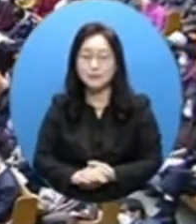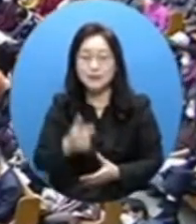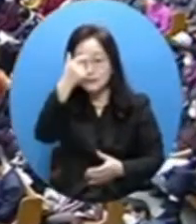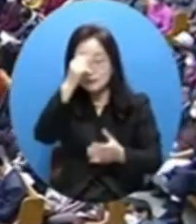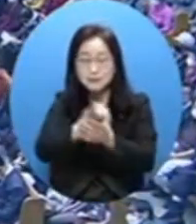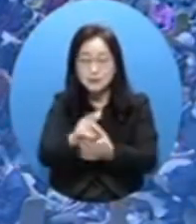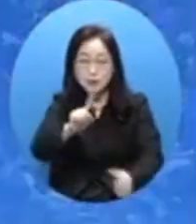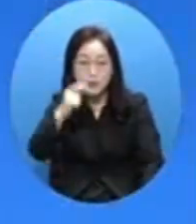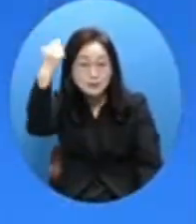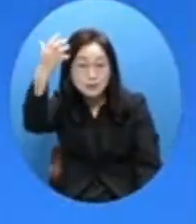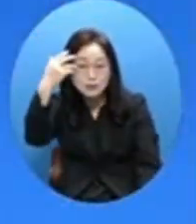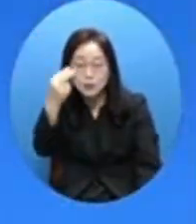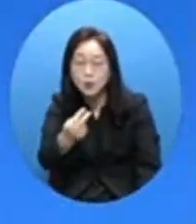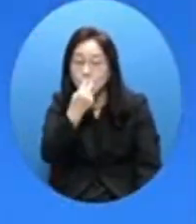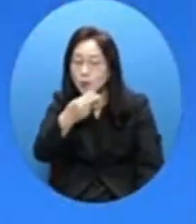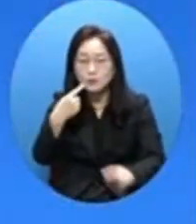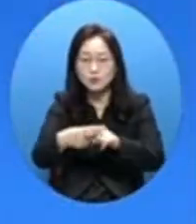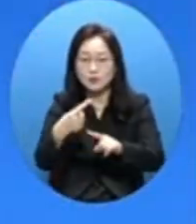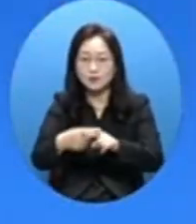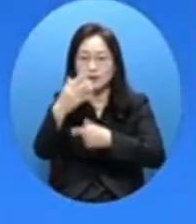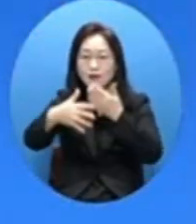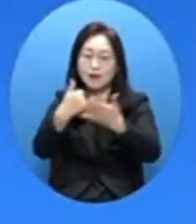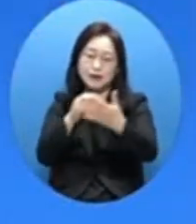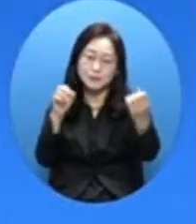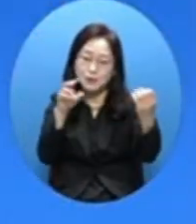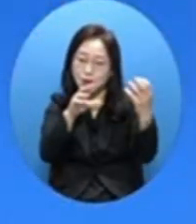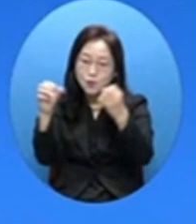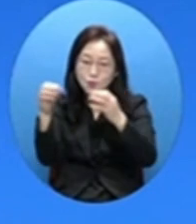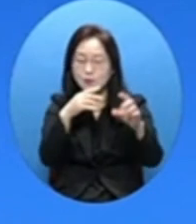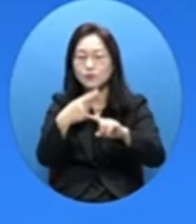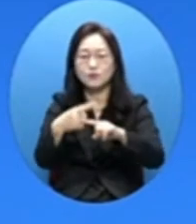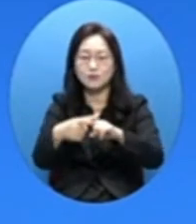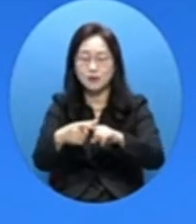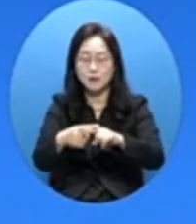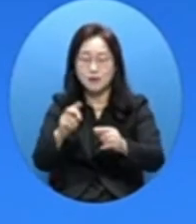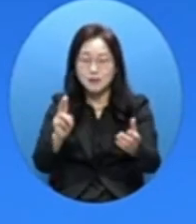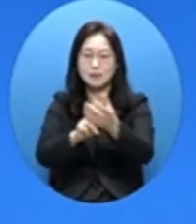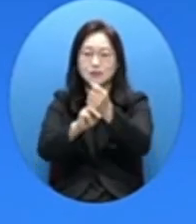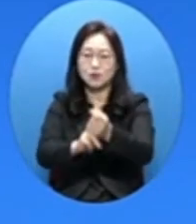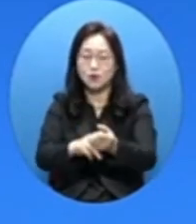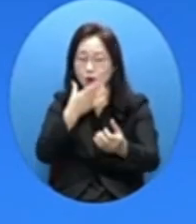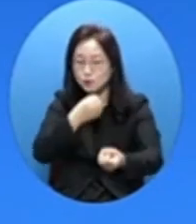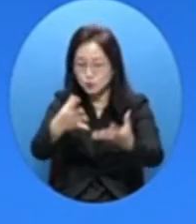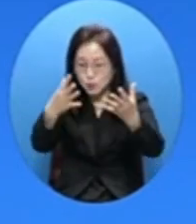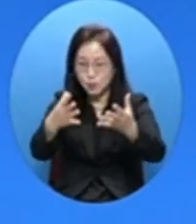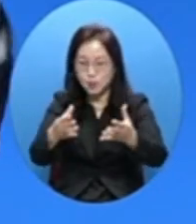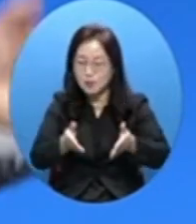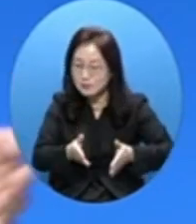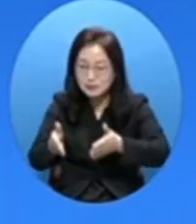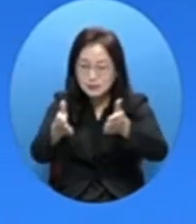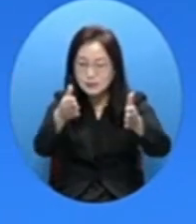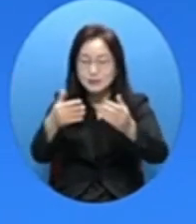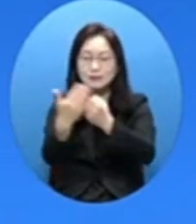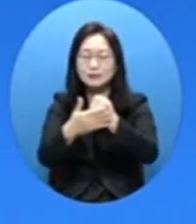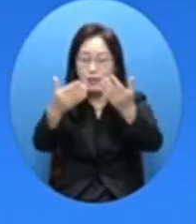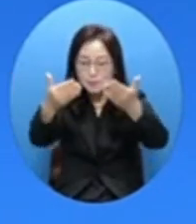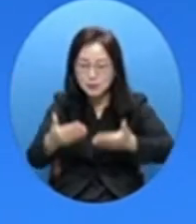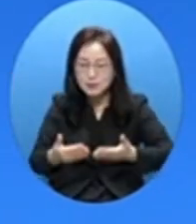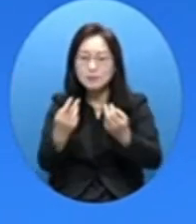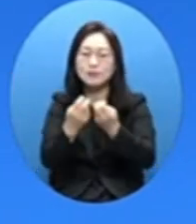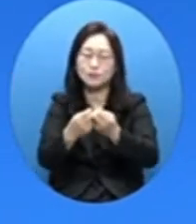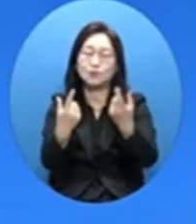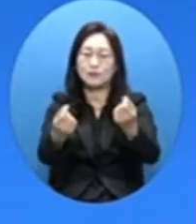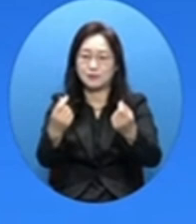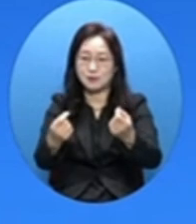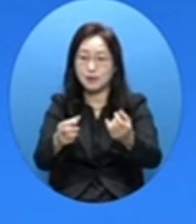기도는 영적인 호흡인 것입니다. 하나님과의 대화인 것입니다. 기적의 통로, 축복의 통로인 것입니다. 은혜의 통로인 것입니다. 문제를 만났을